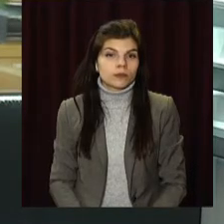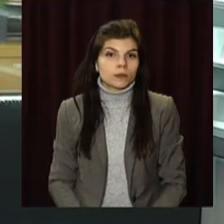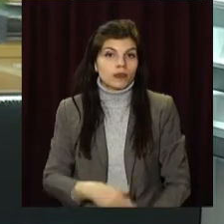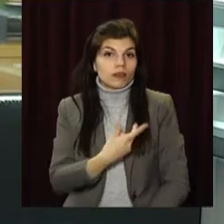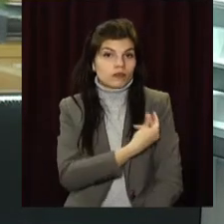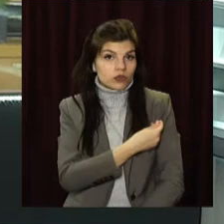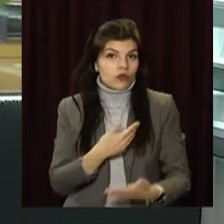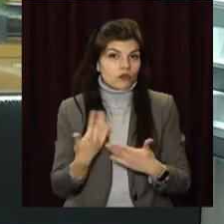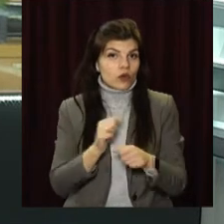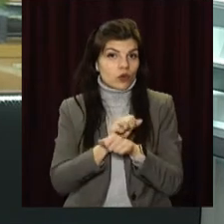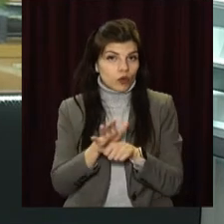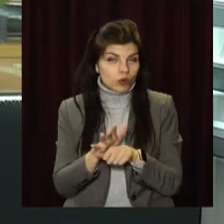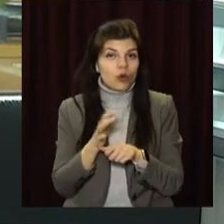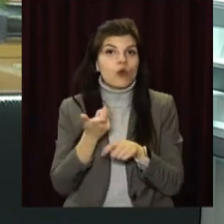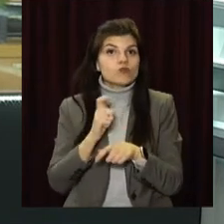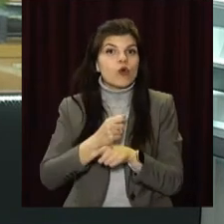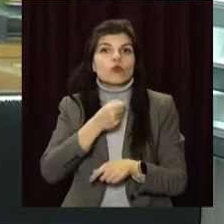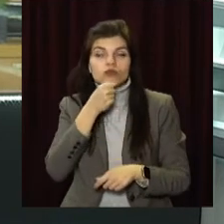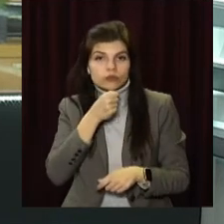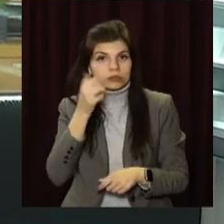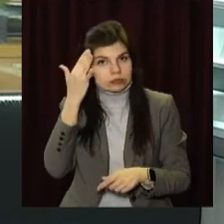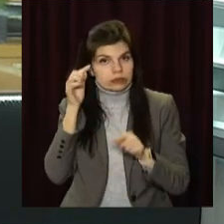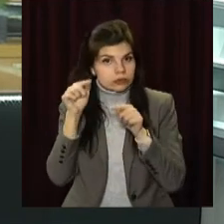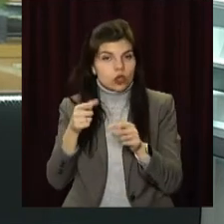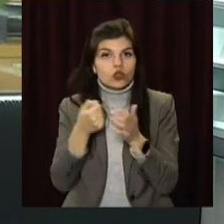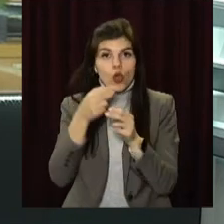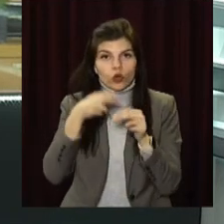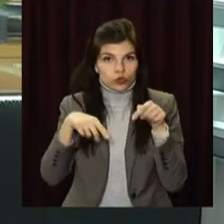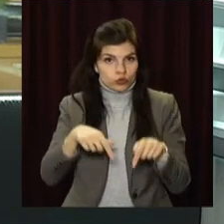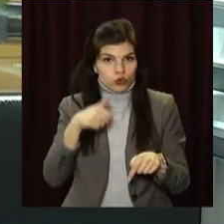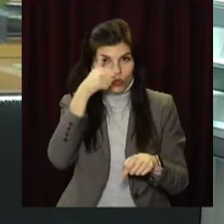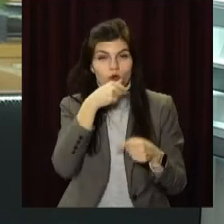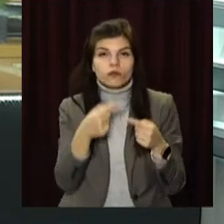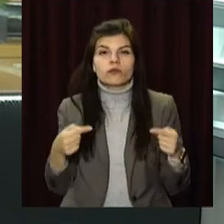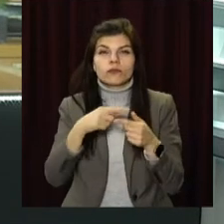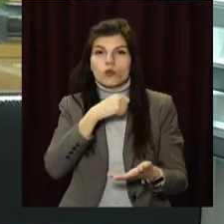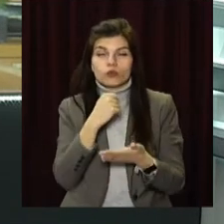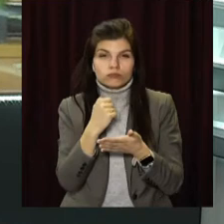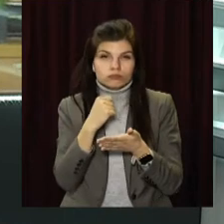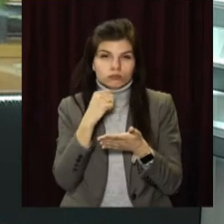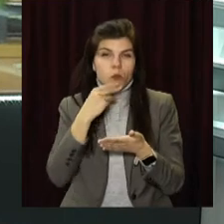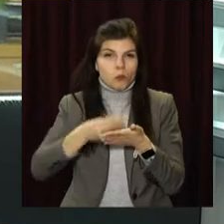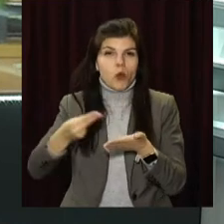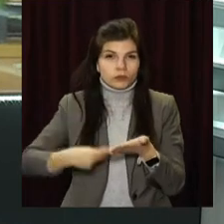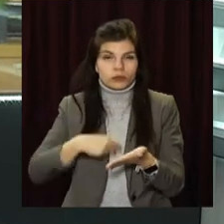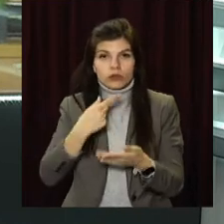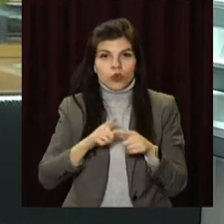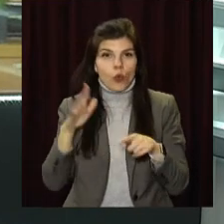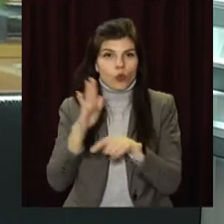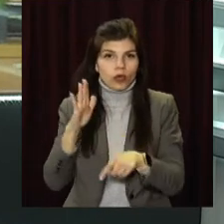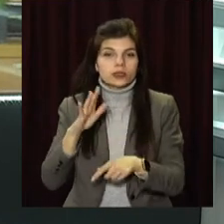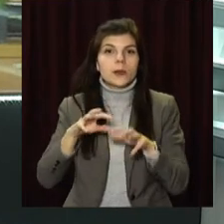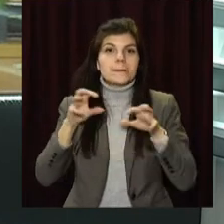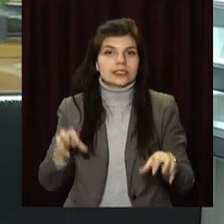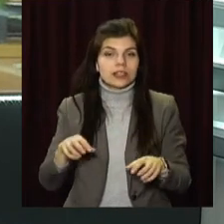Вакцинувати від коронавірусу більшість дорослих планують в Україні до кінця цього року. Відповідний указ підписав президент Володимир Зеленський. За